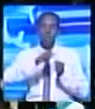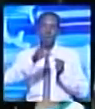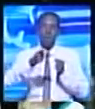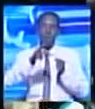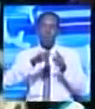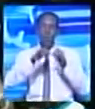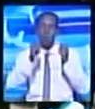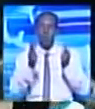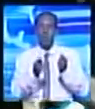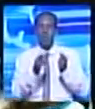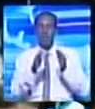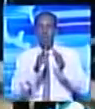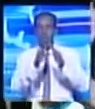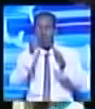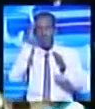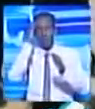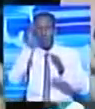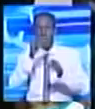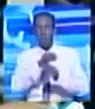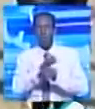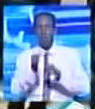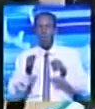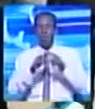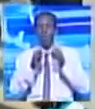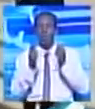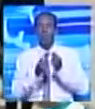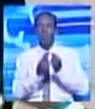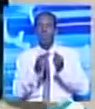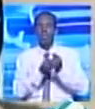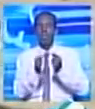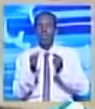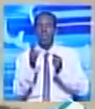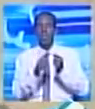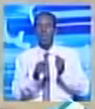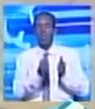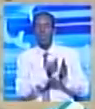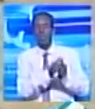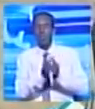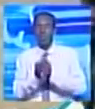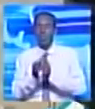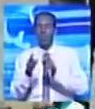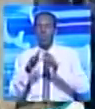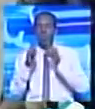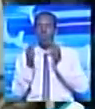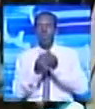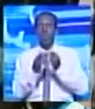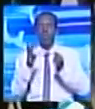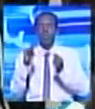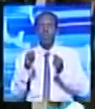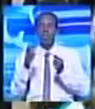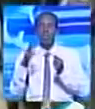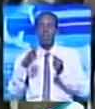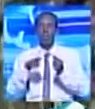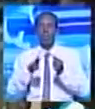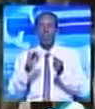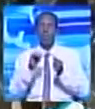autre que l'école militaire président Goulet de Hal-Hal, encadré par les formateurs, avec à leur tête le chef de bataillon Mohamed Jamar. De ce